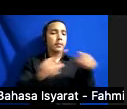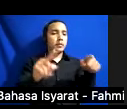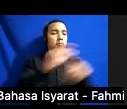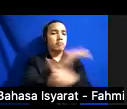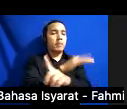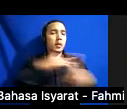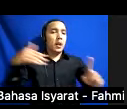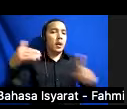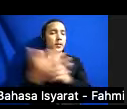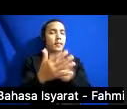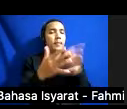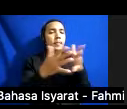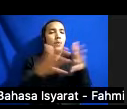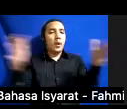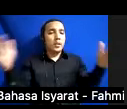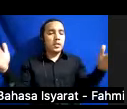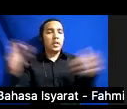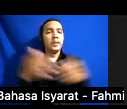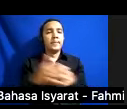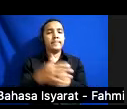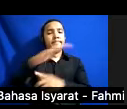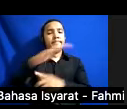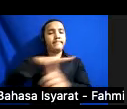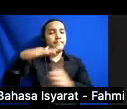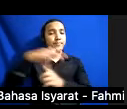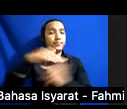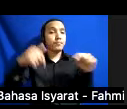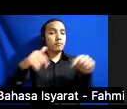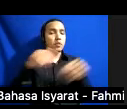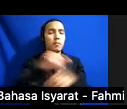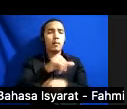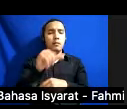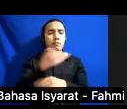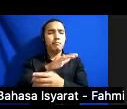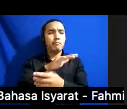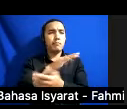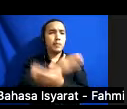sama stabilitas dari pengurus posyandu dan yang lainnya gitu.